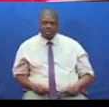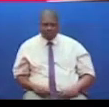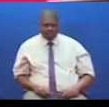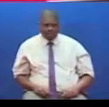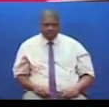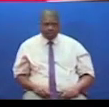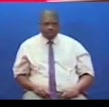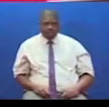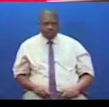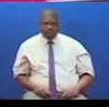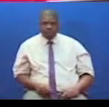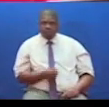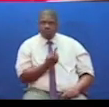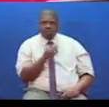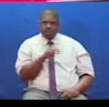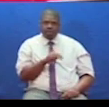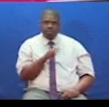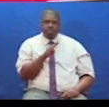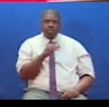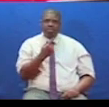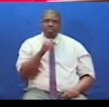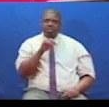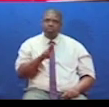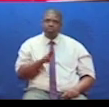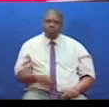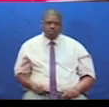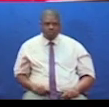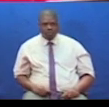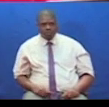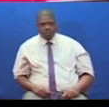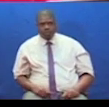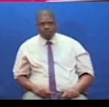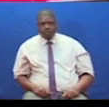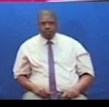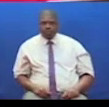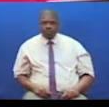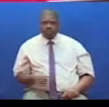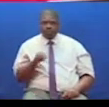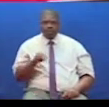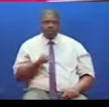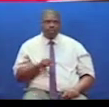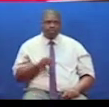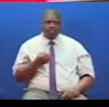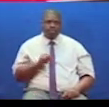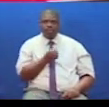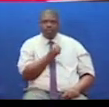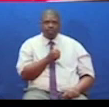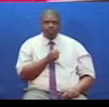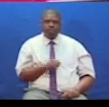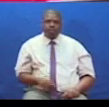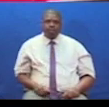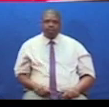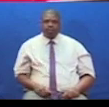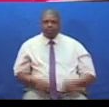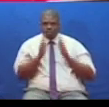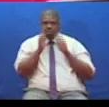kwa 1 MMBTU, yani metric million British Thermal Unit. Mheshimiwa, kuna